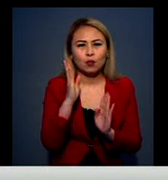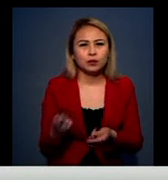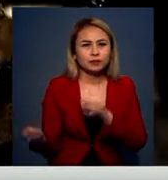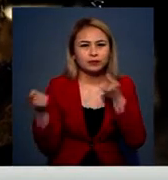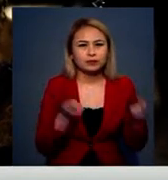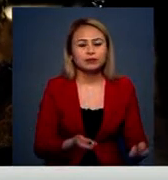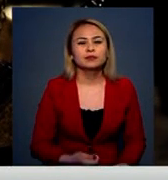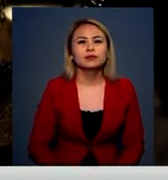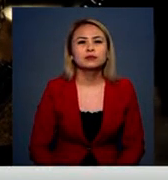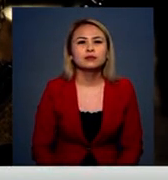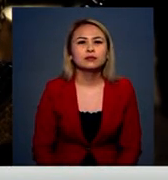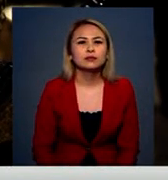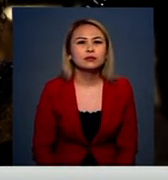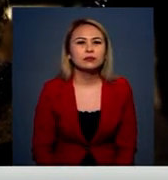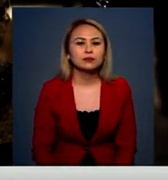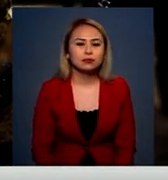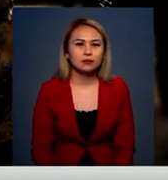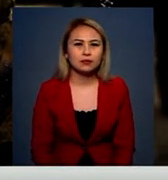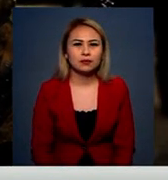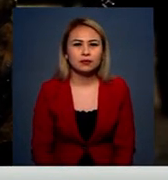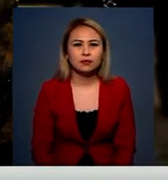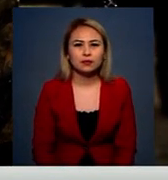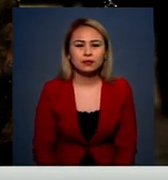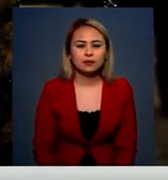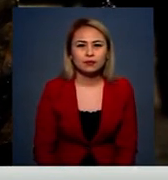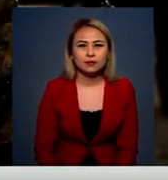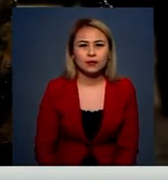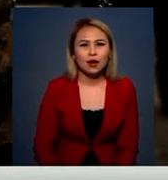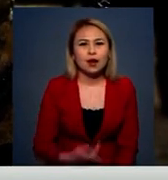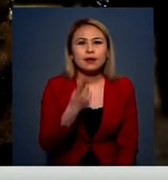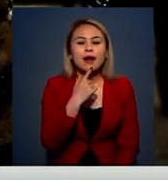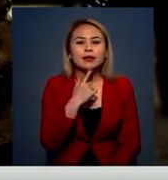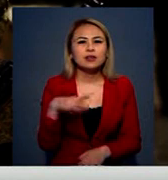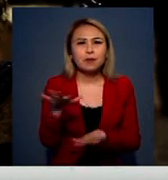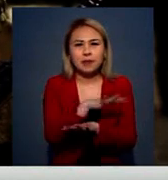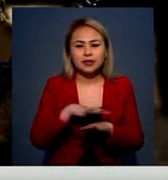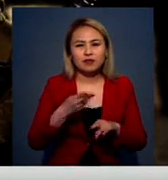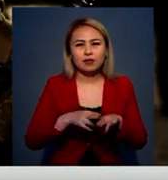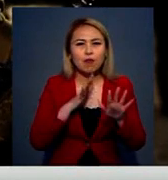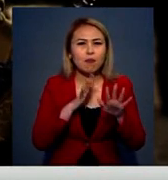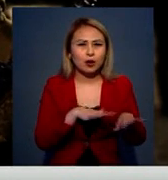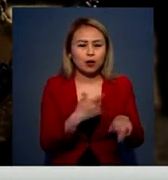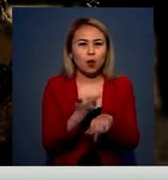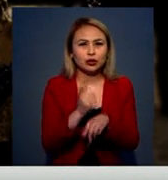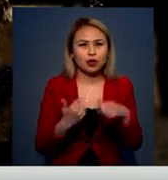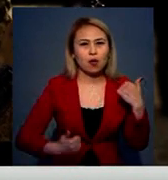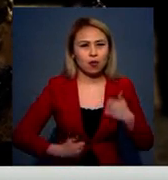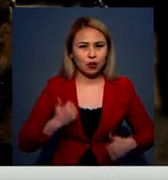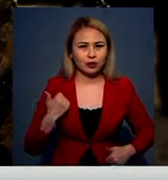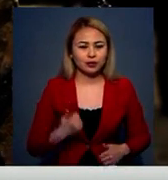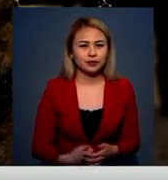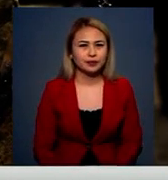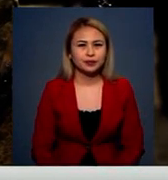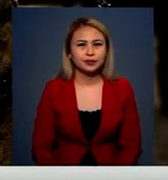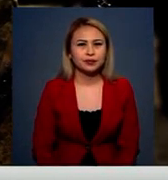ұсынылады. Это для нас большая гордость и честь пройтись по Красной площади. Қызыл алаңда өнер көрсету біз үшін абыройлы міндет.